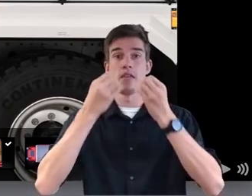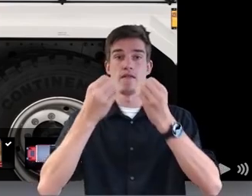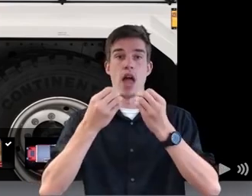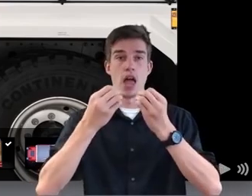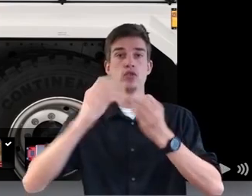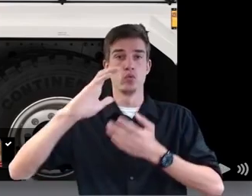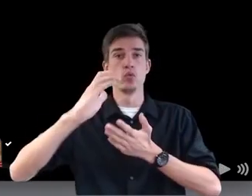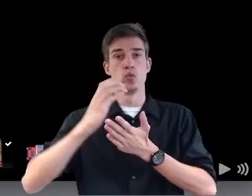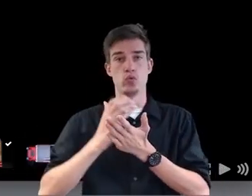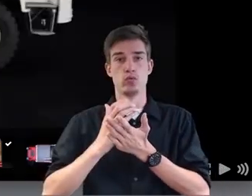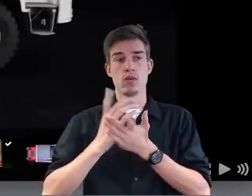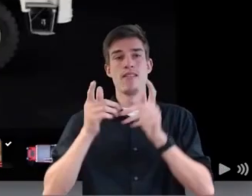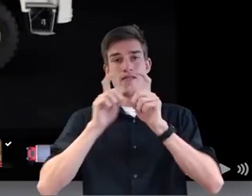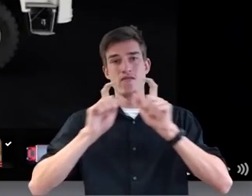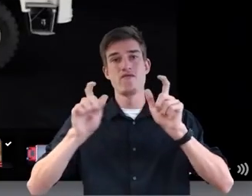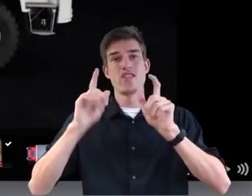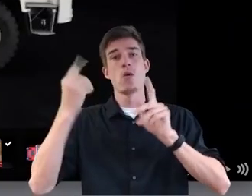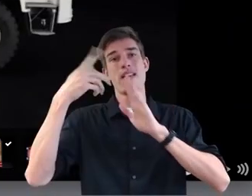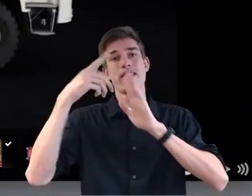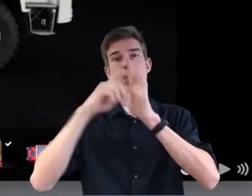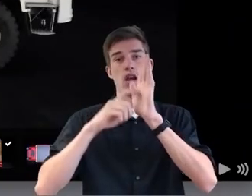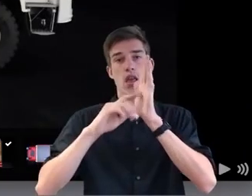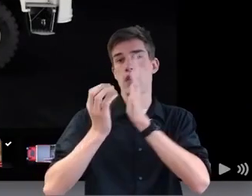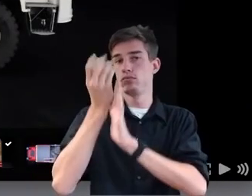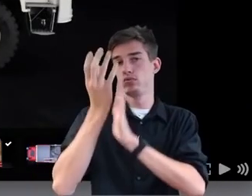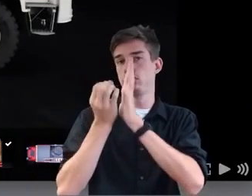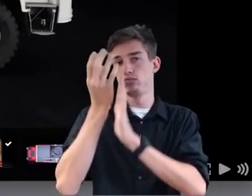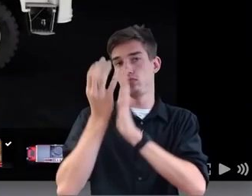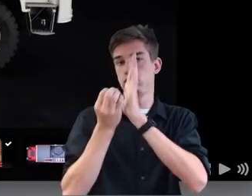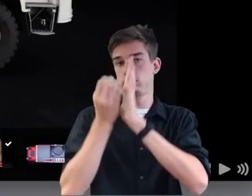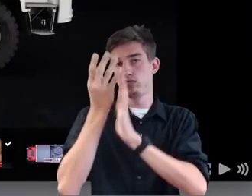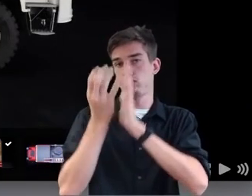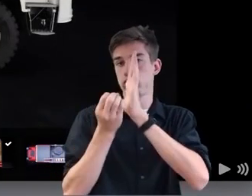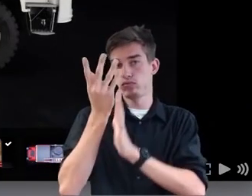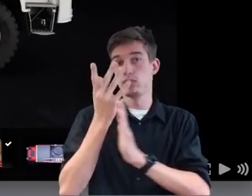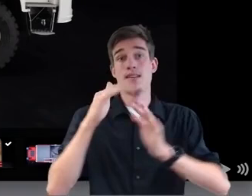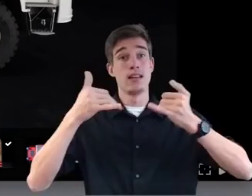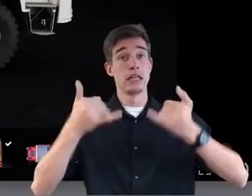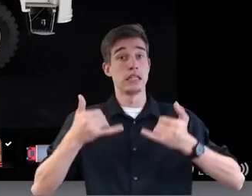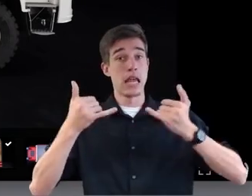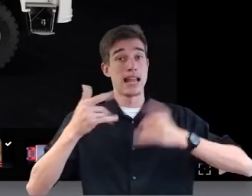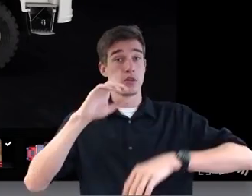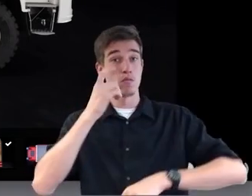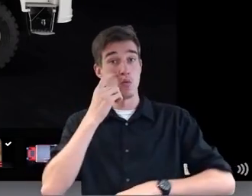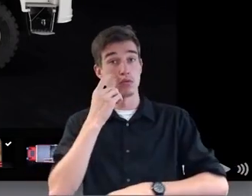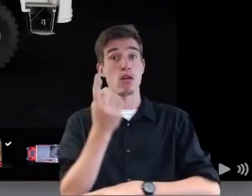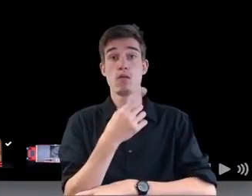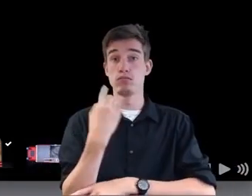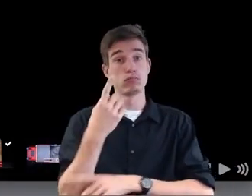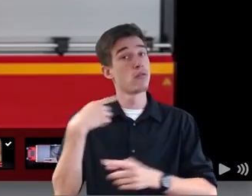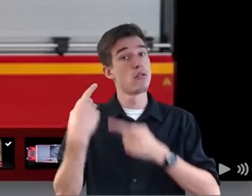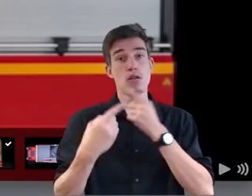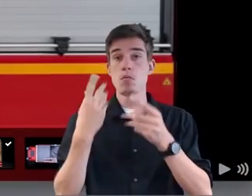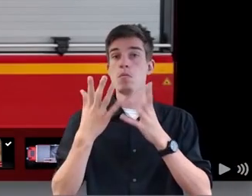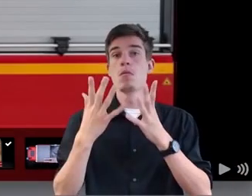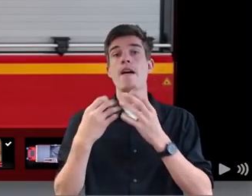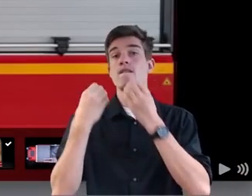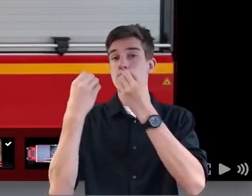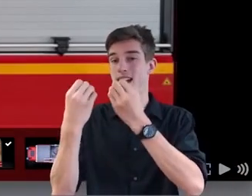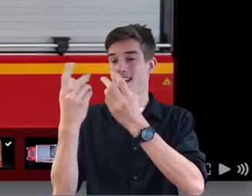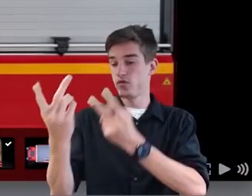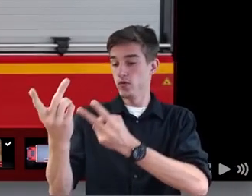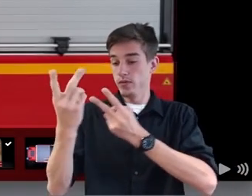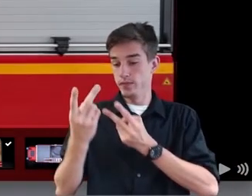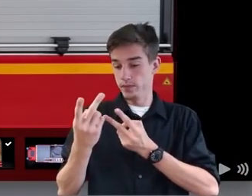der Firma, die das digitalisieren wird, sodass wir von jetzt an eigentlich jedes Fahrzeug, was wir in den Verkehr